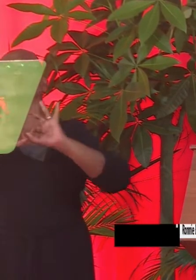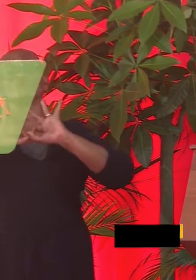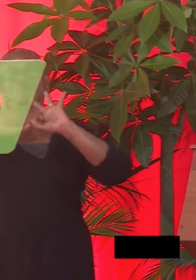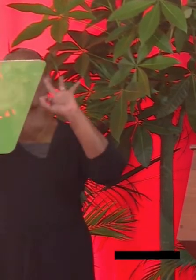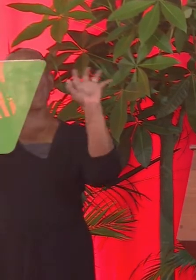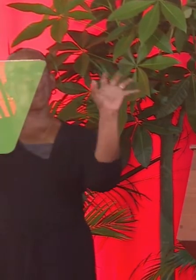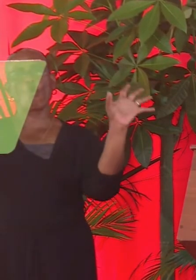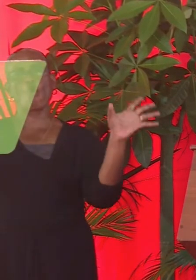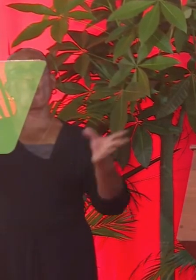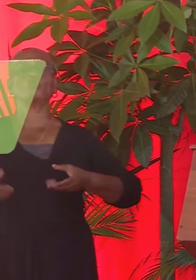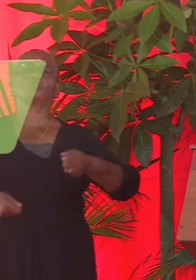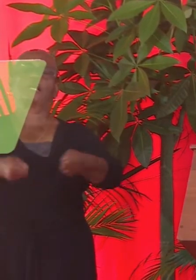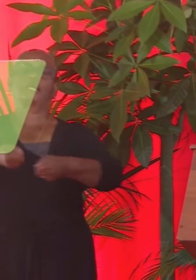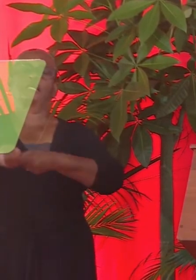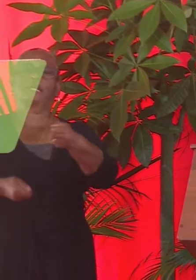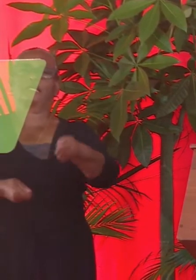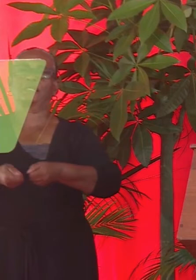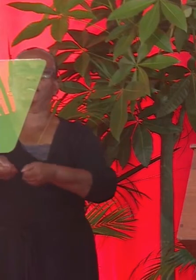government.